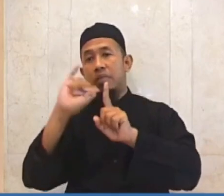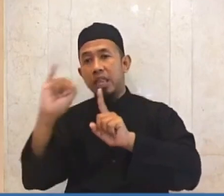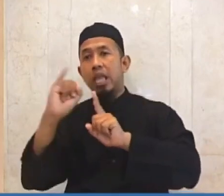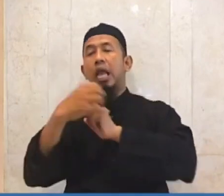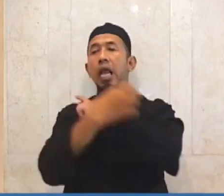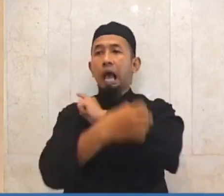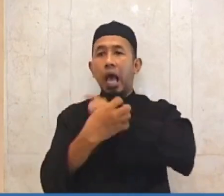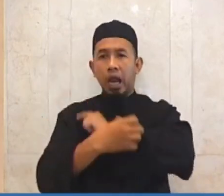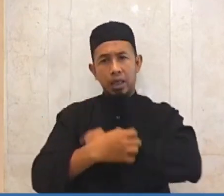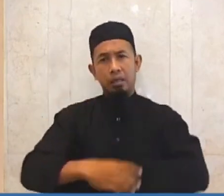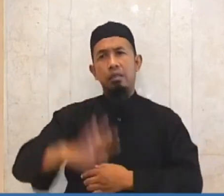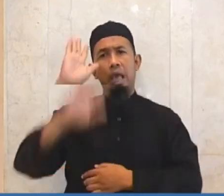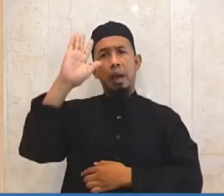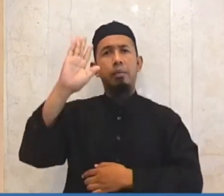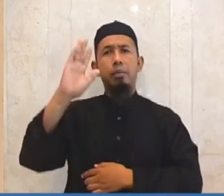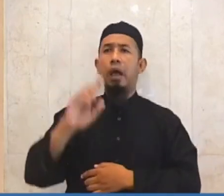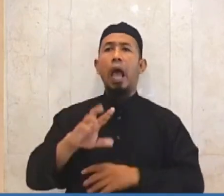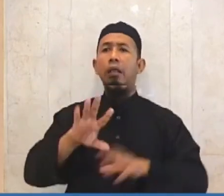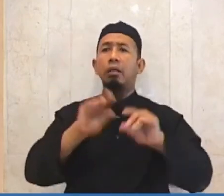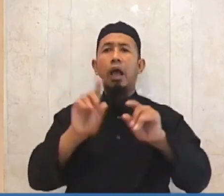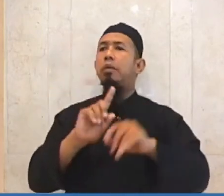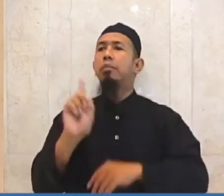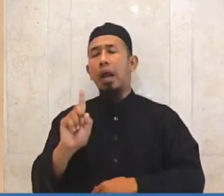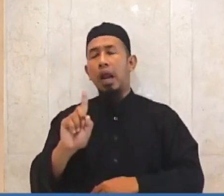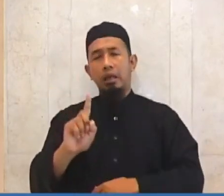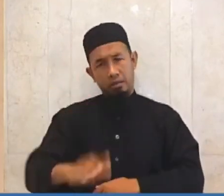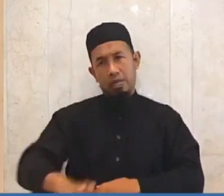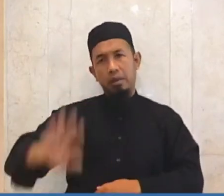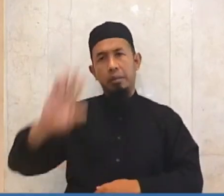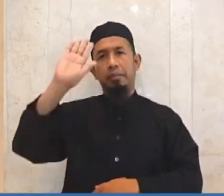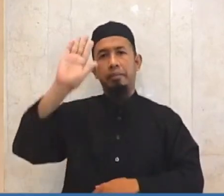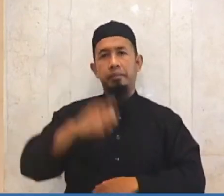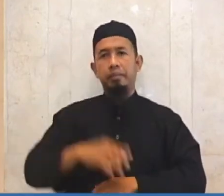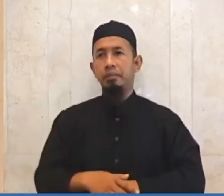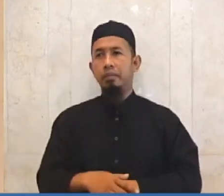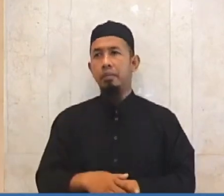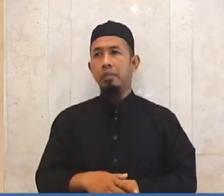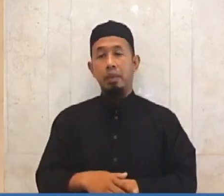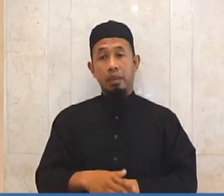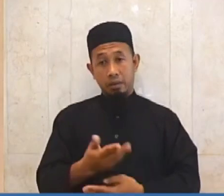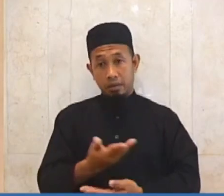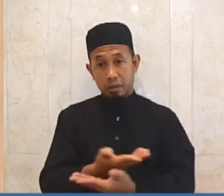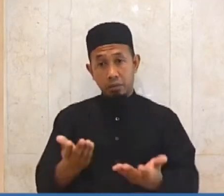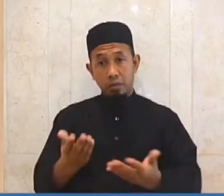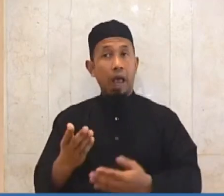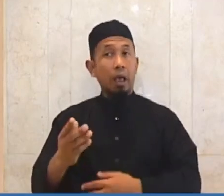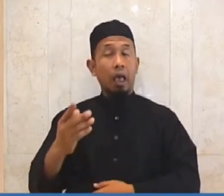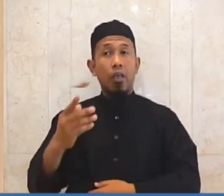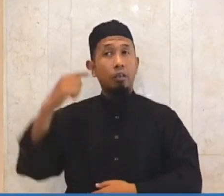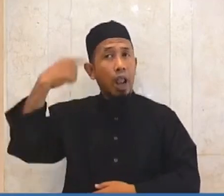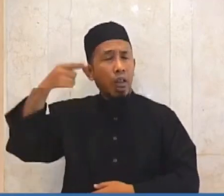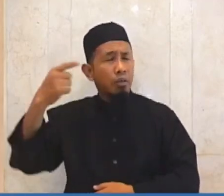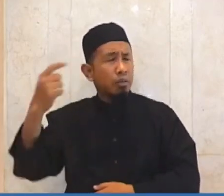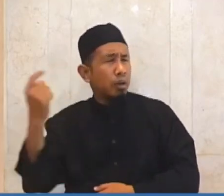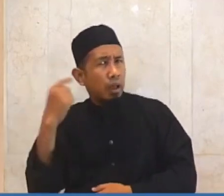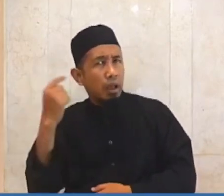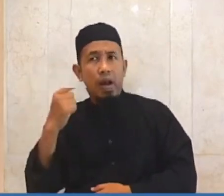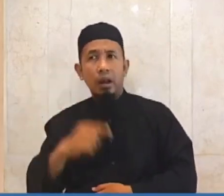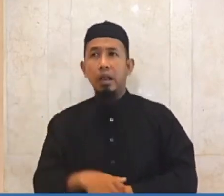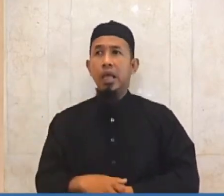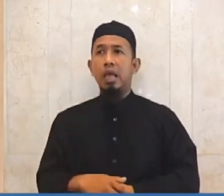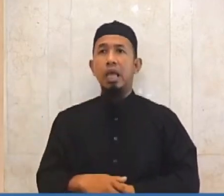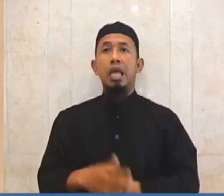di manapun dalam kondisi Apun bahkan kita sering mendengar bagaimana para saudadu para